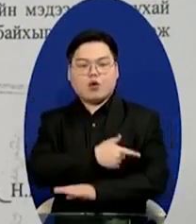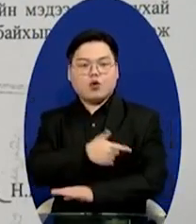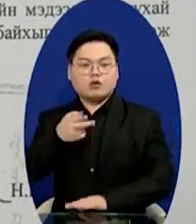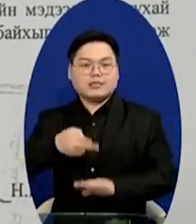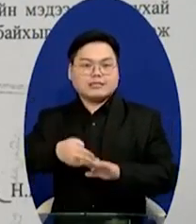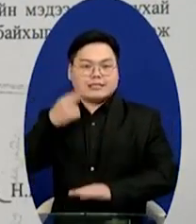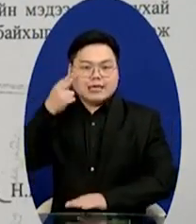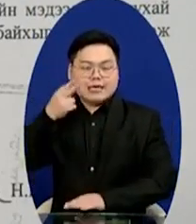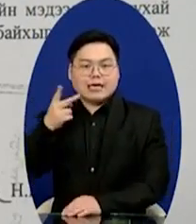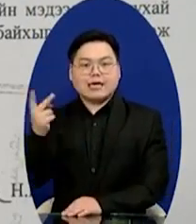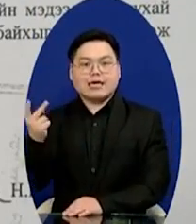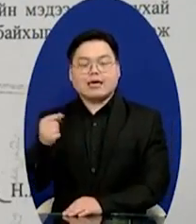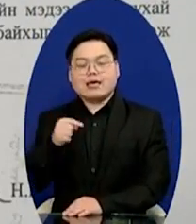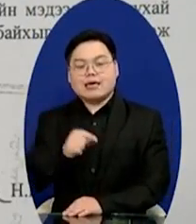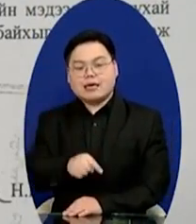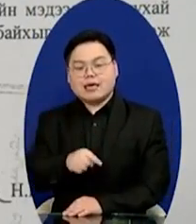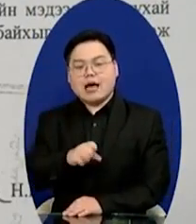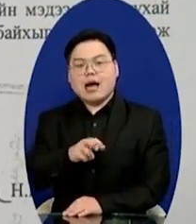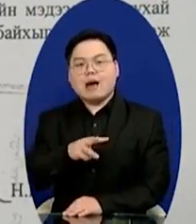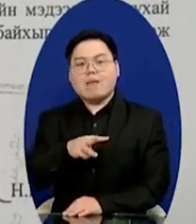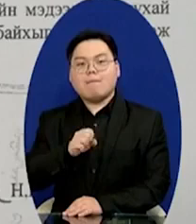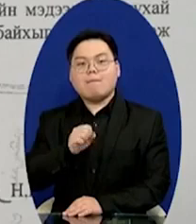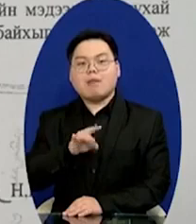гүйцэтгэгч Амар Төвшинд